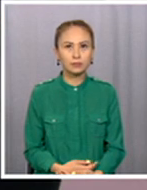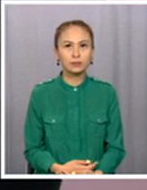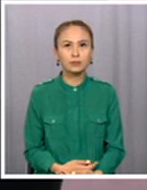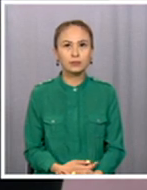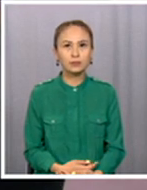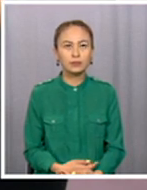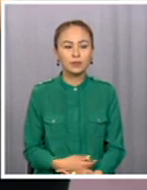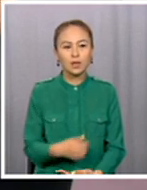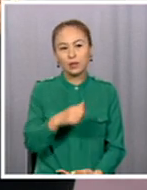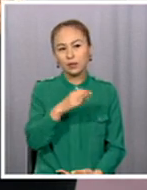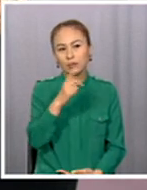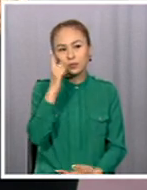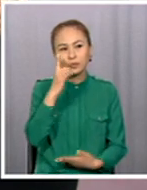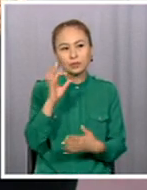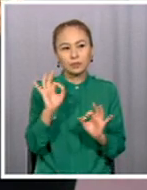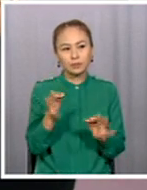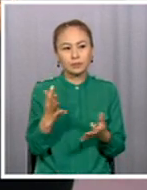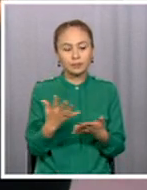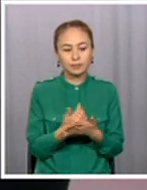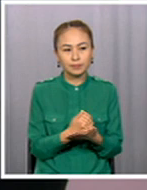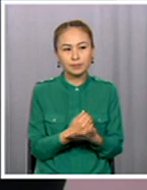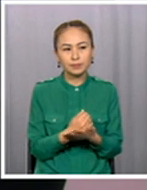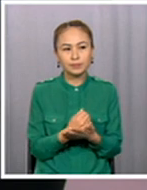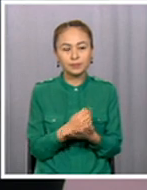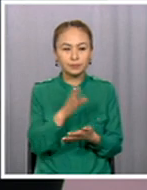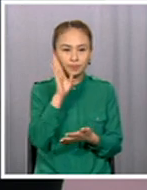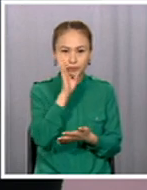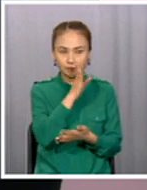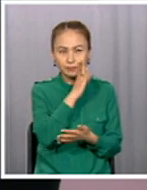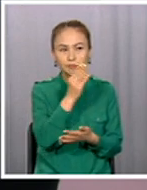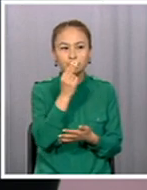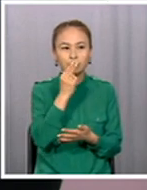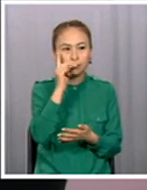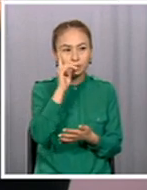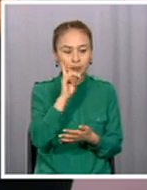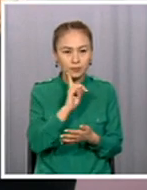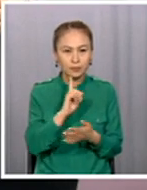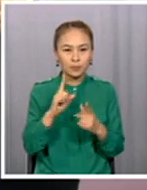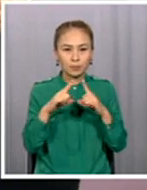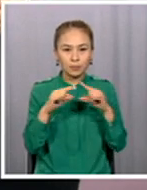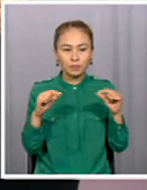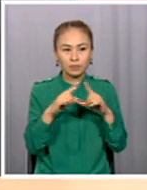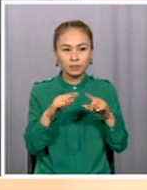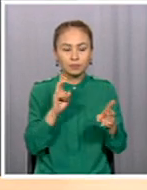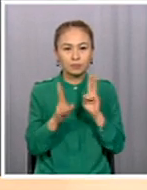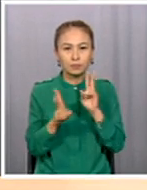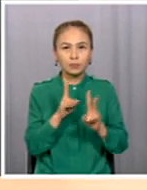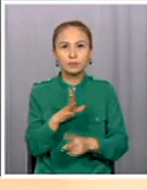Дұрыс таптыңдар деп ойлаймын. Анам дәмді бауырсақ пісірді.